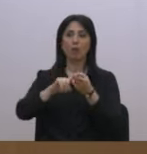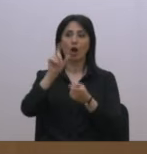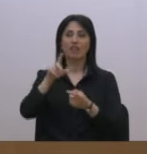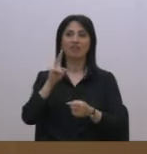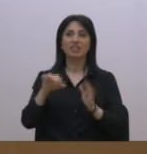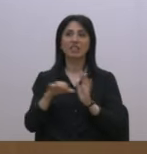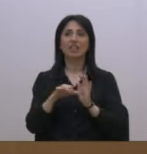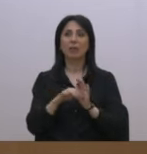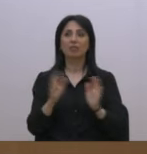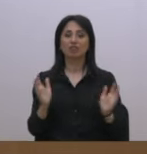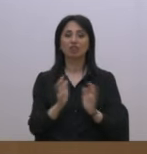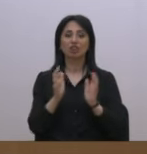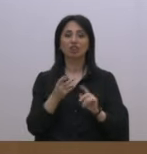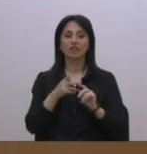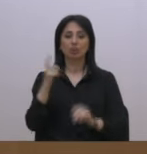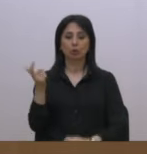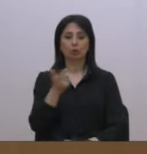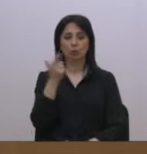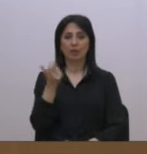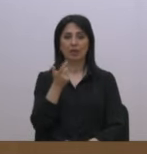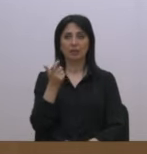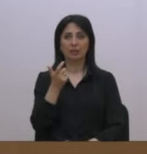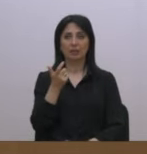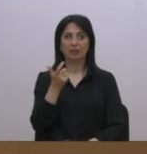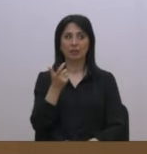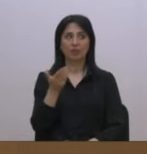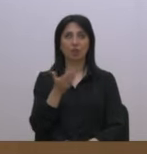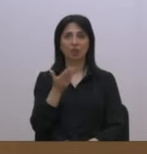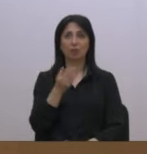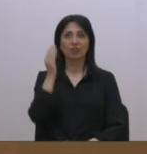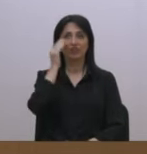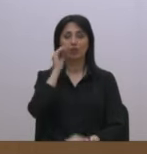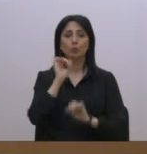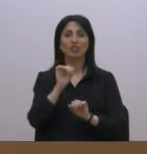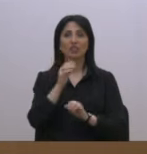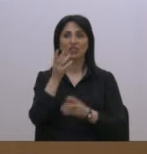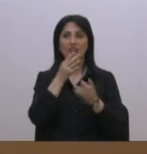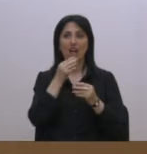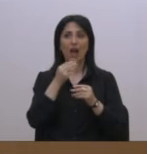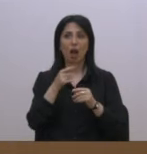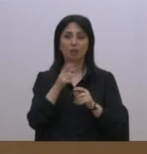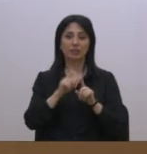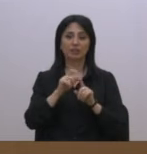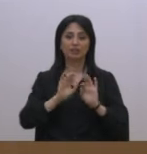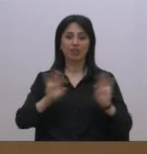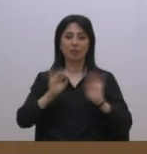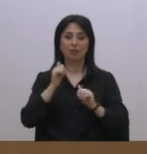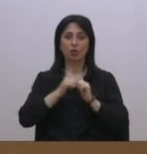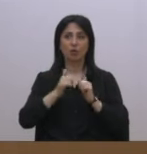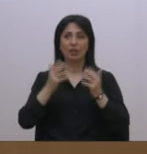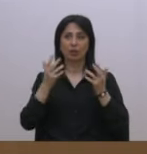ვისი დახმარებითაც შევინარჩუნეთ ის სუვერენიტეტი, რომლის ვითომ დასაცავთ ყალბი ფათეთიკით გამოდიხართ